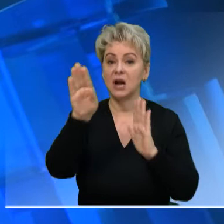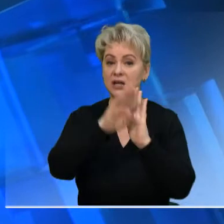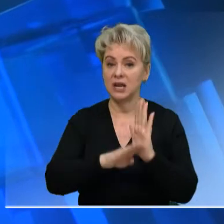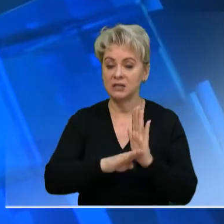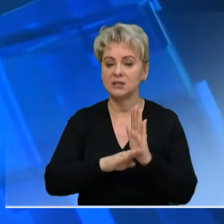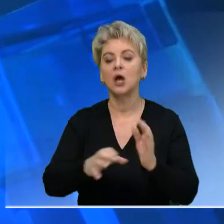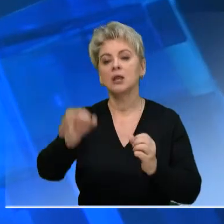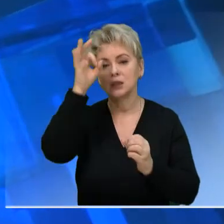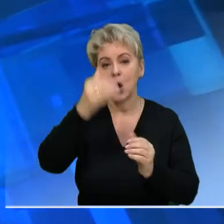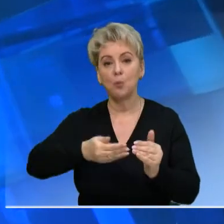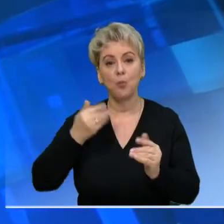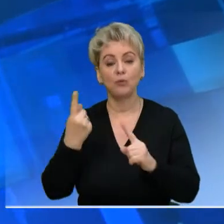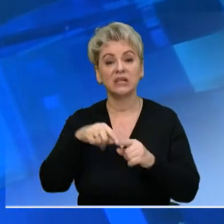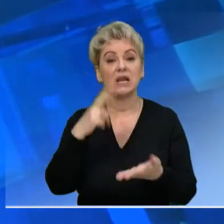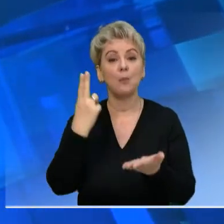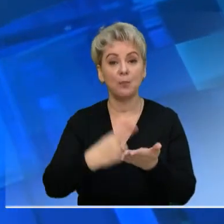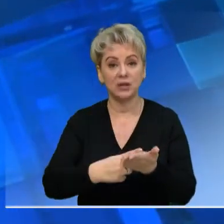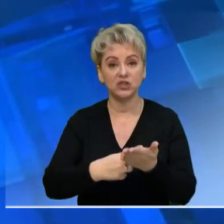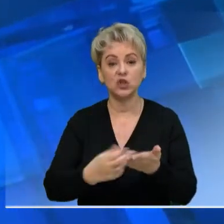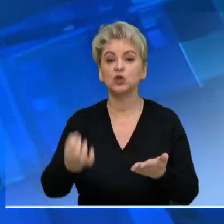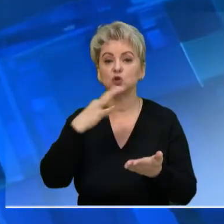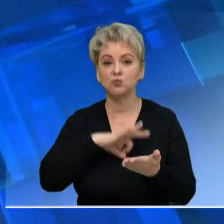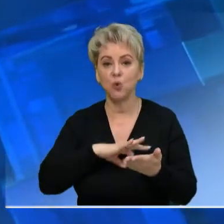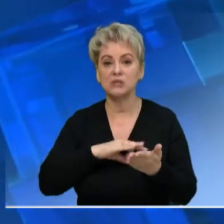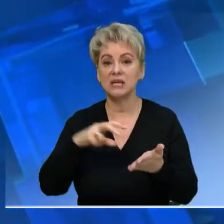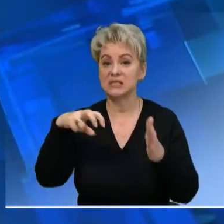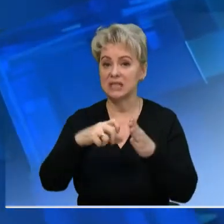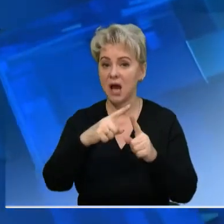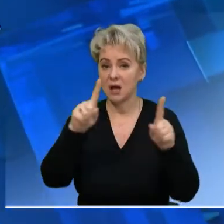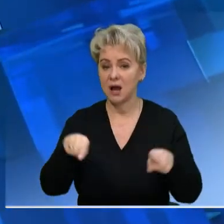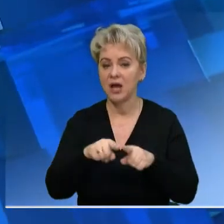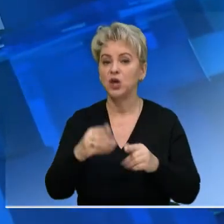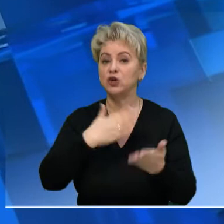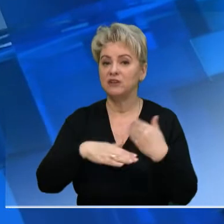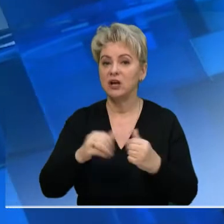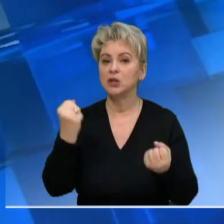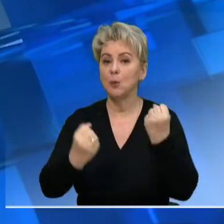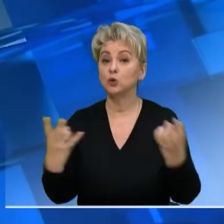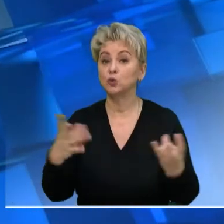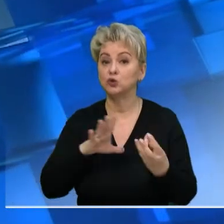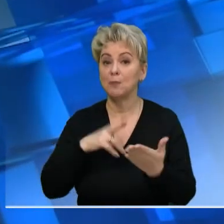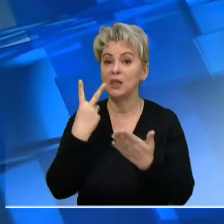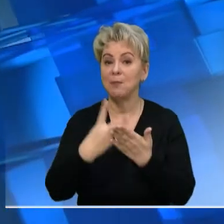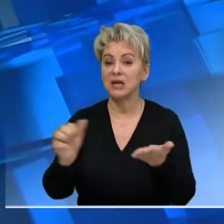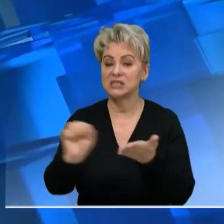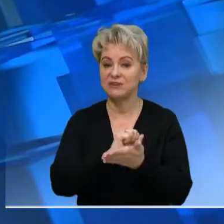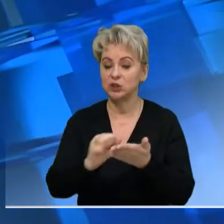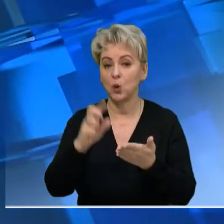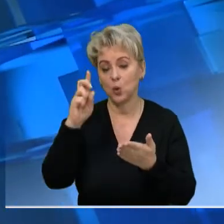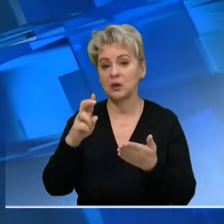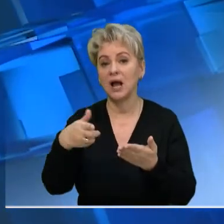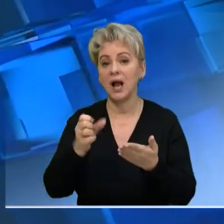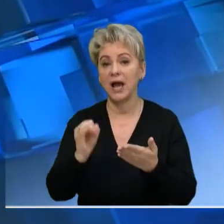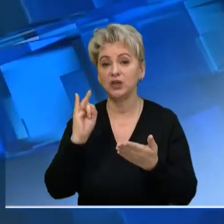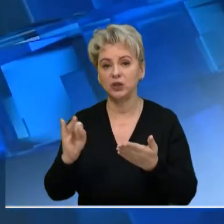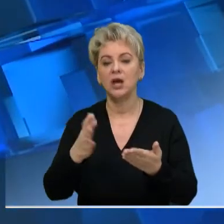реестра. Напомню, ранее для подтверждения использования знака «инвалид» на автомобиле нужно было предъявлять документы